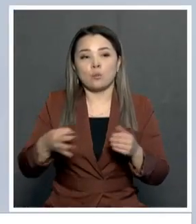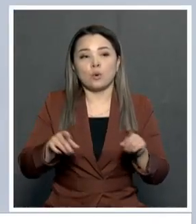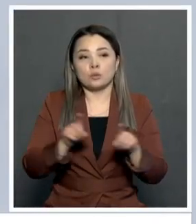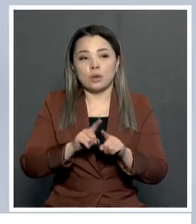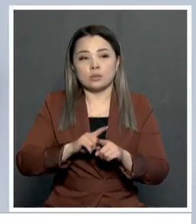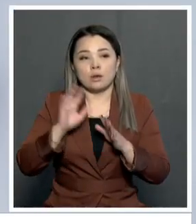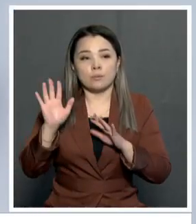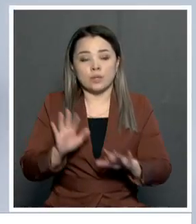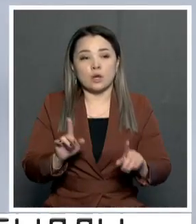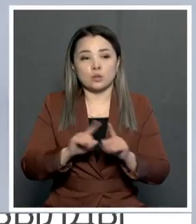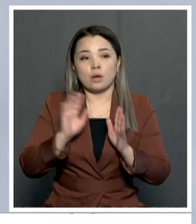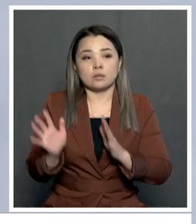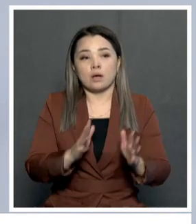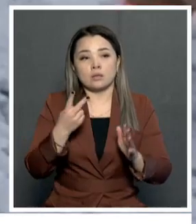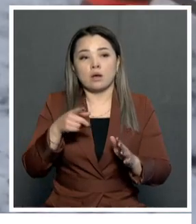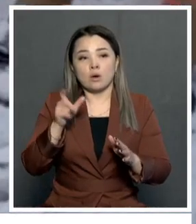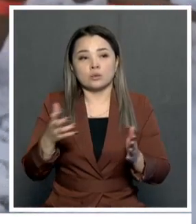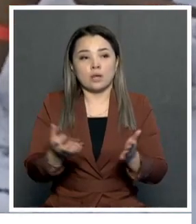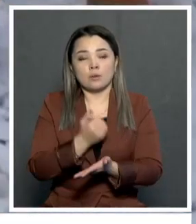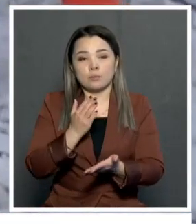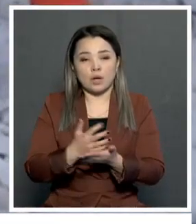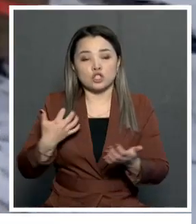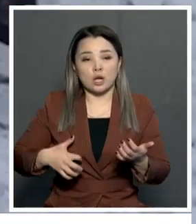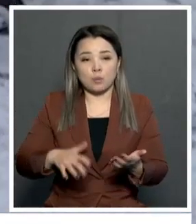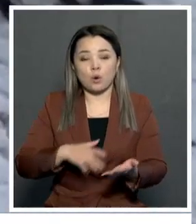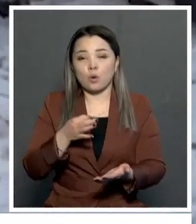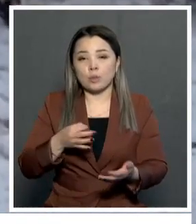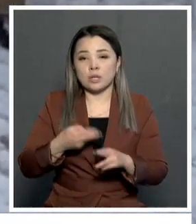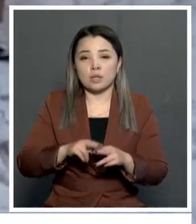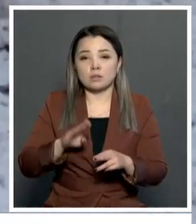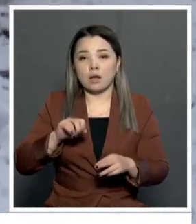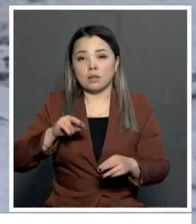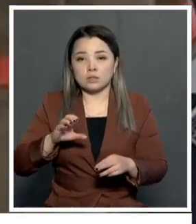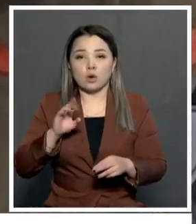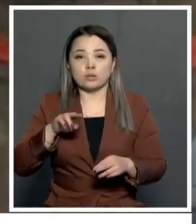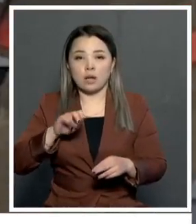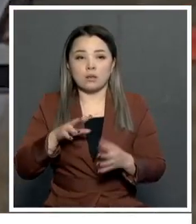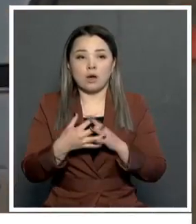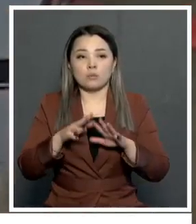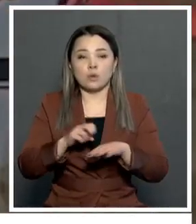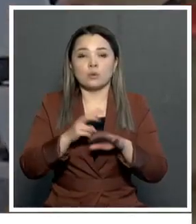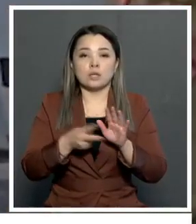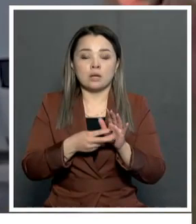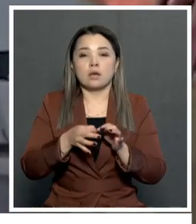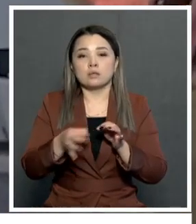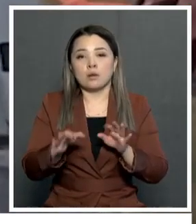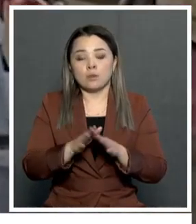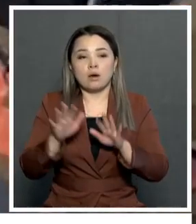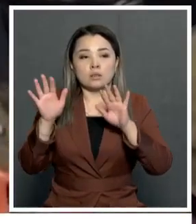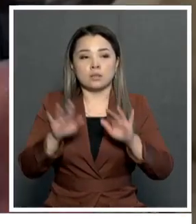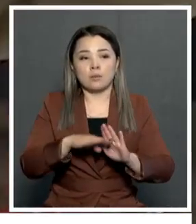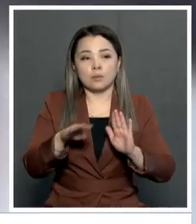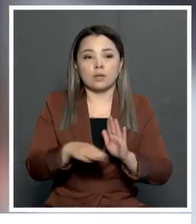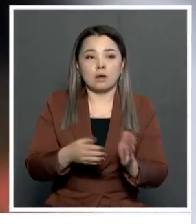ақтүтек боранда адасып кеткен жолаушы 2 күннен кейін табылды. Талас ауданының тұрғыны Көктал ауылынан 17 шақырым жерде көлігімен қарға батып